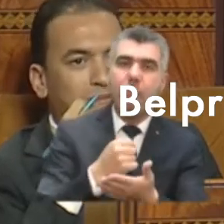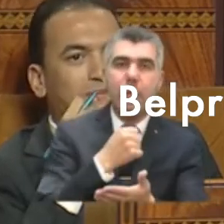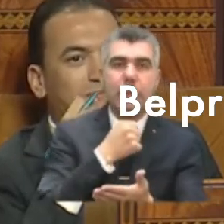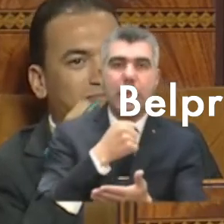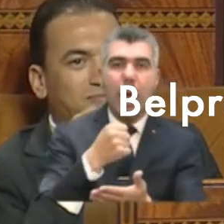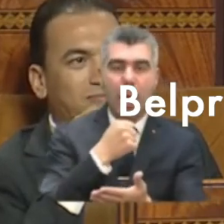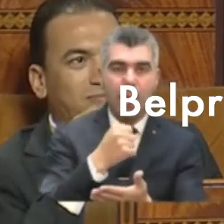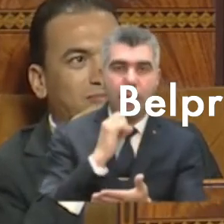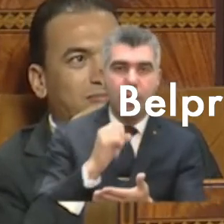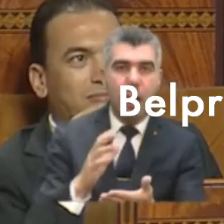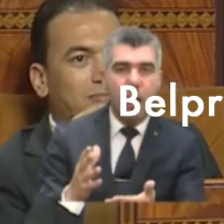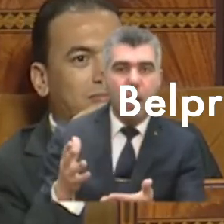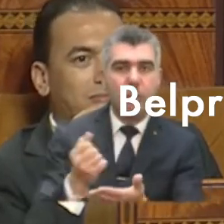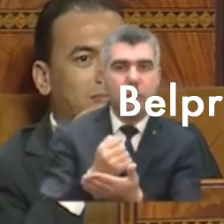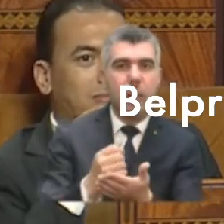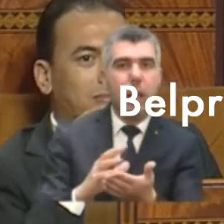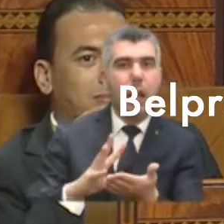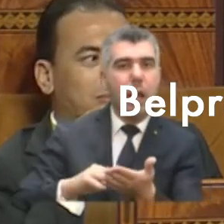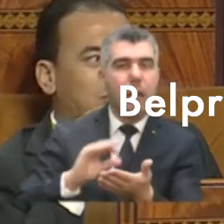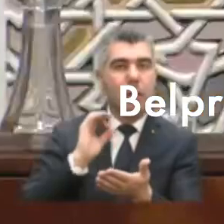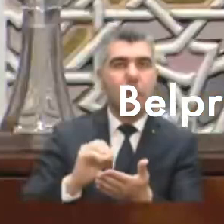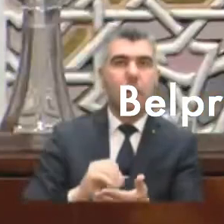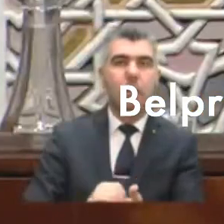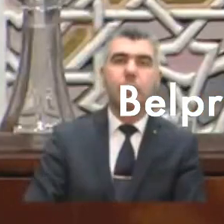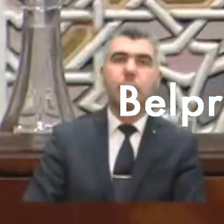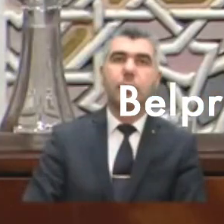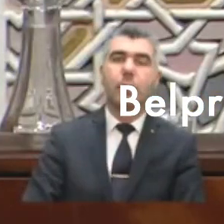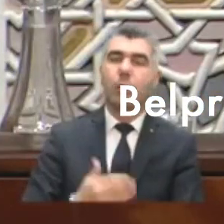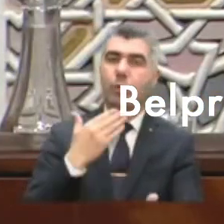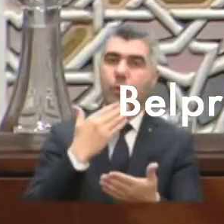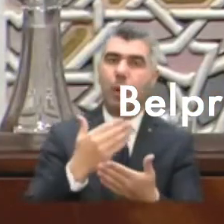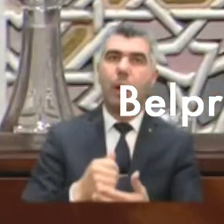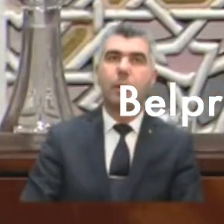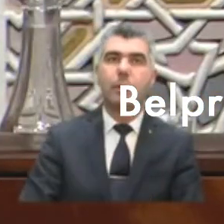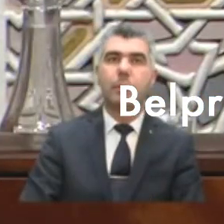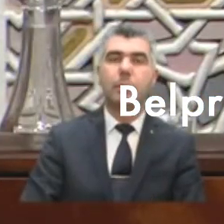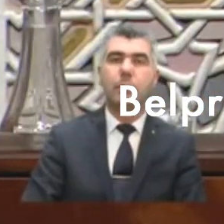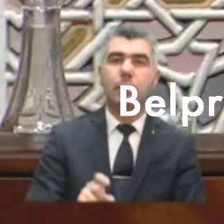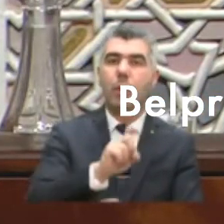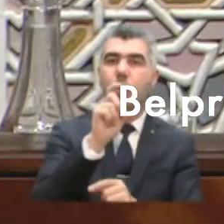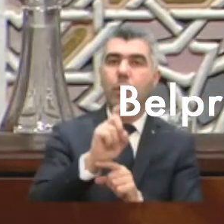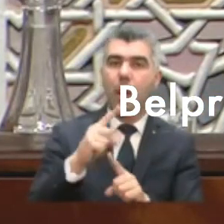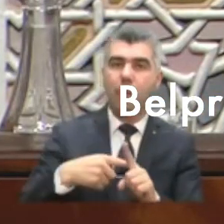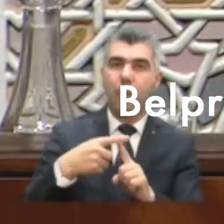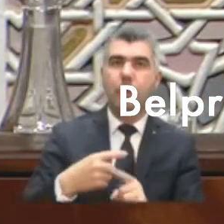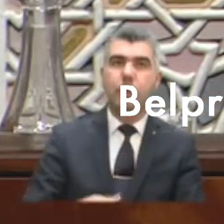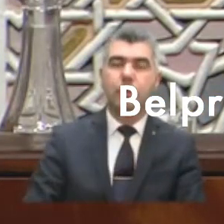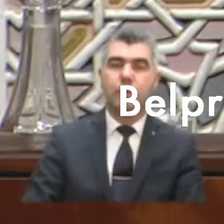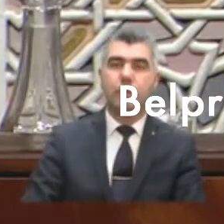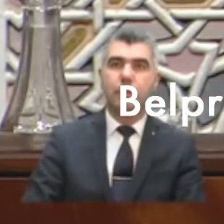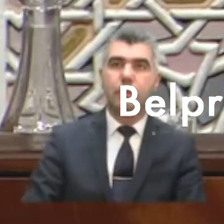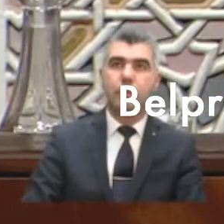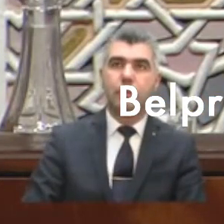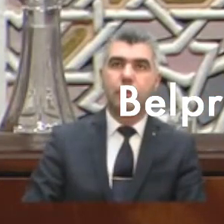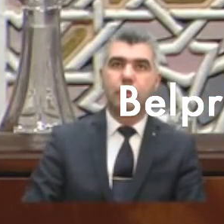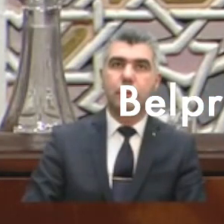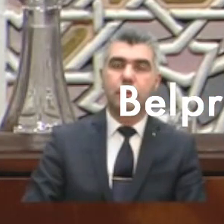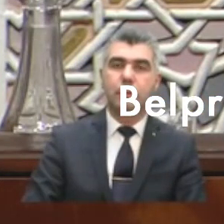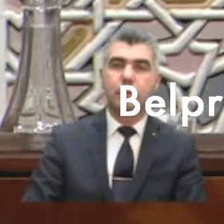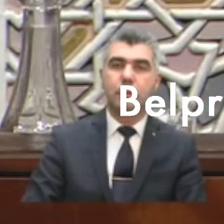الصحفيين من اجل الحصول على هذه البطاقه. شكرا. شكرا سيد النائب. هل هناك تعقيب اضافي؟